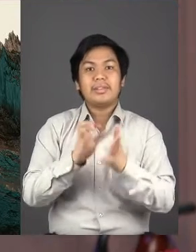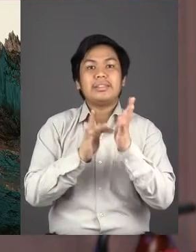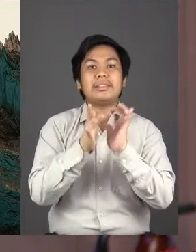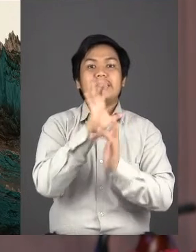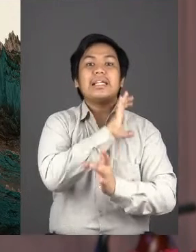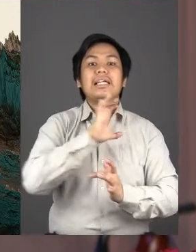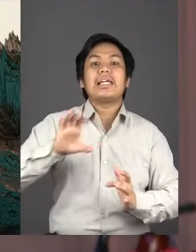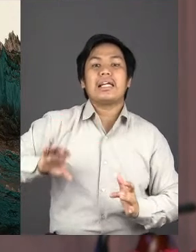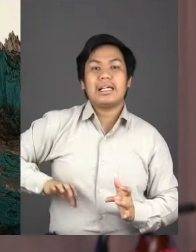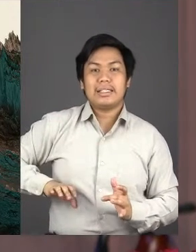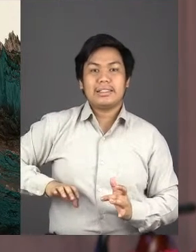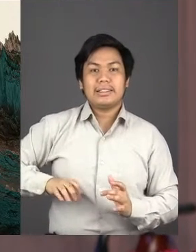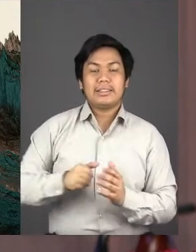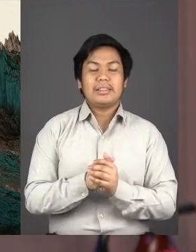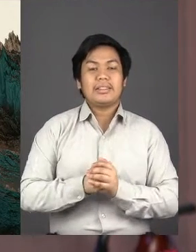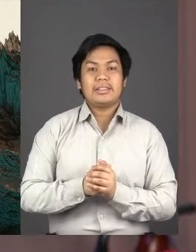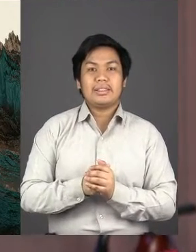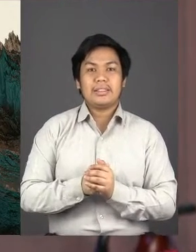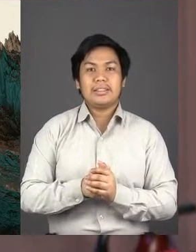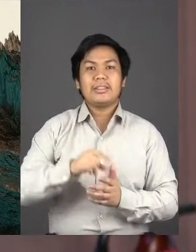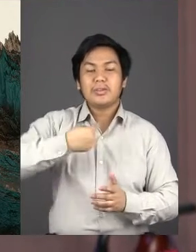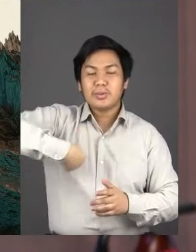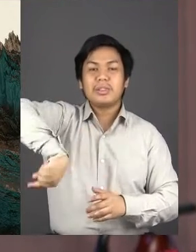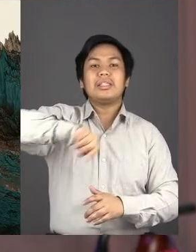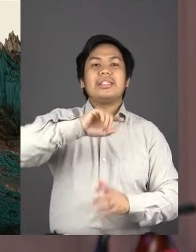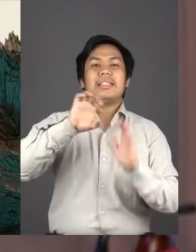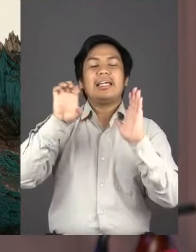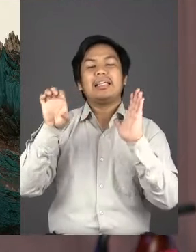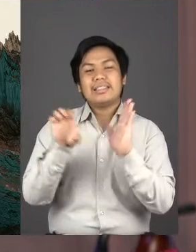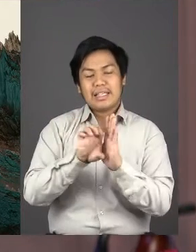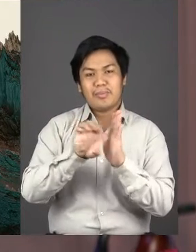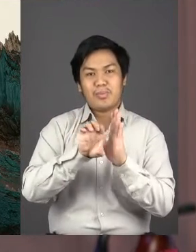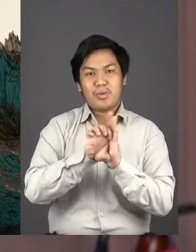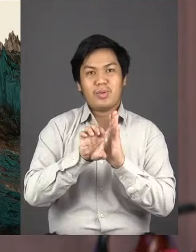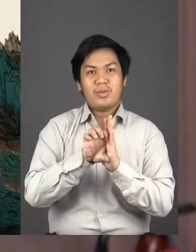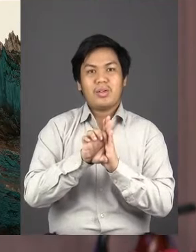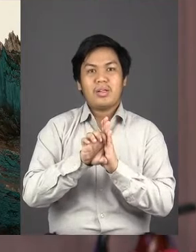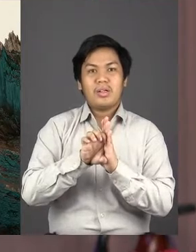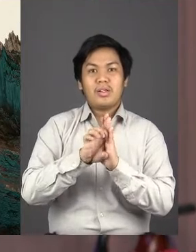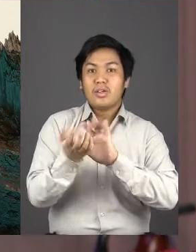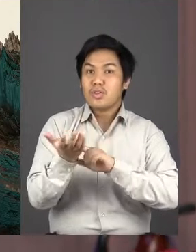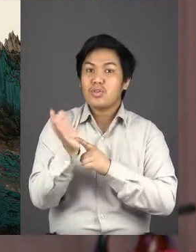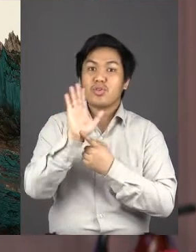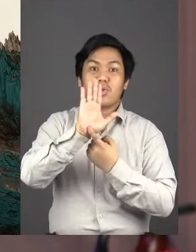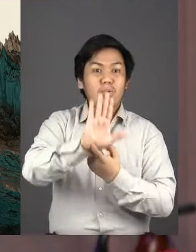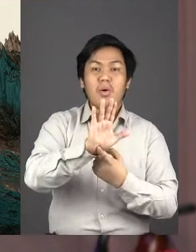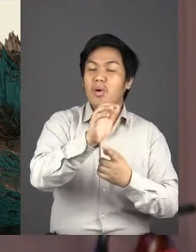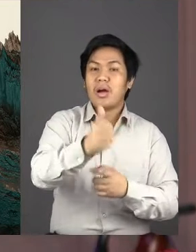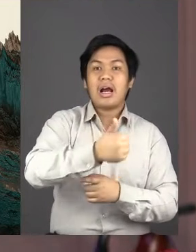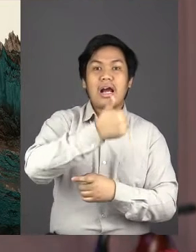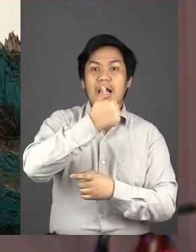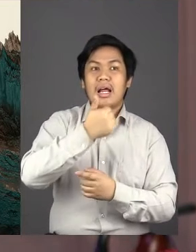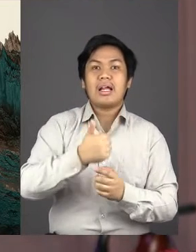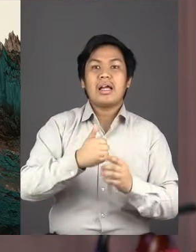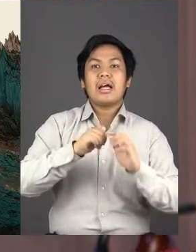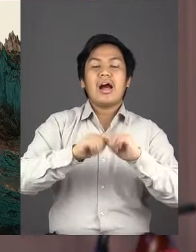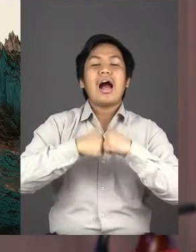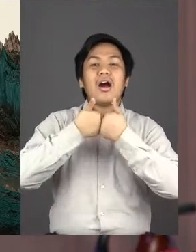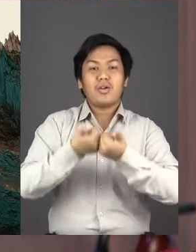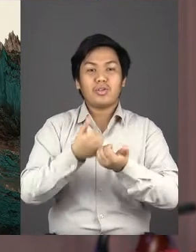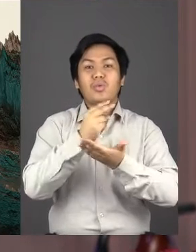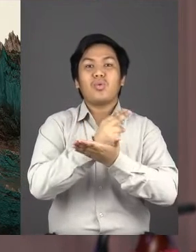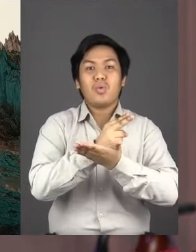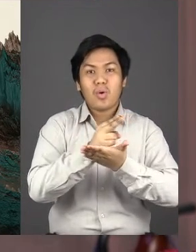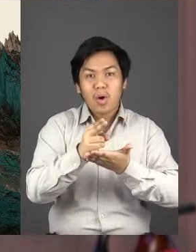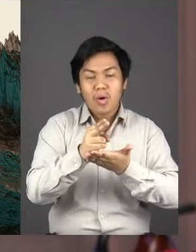Kristo Jesus ay maging halimbawa sa iba ng kabanalan at